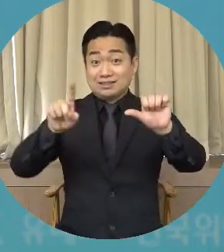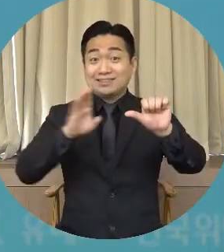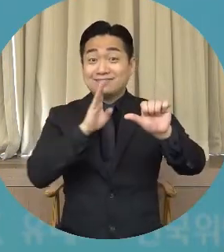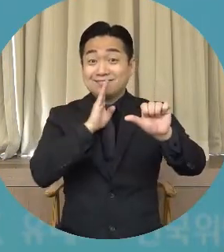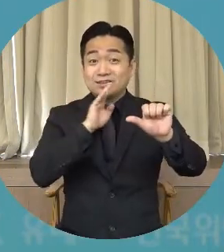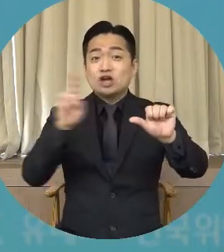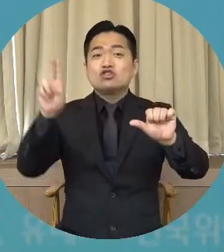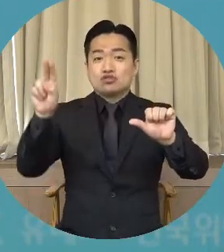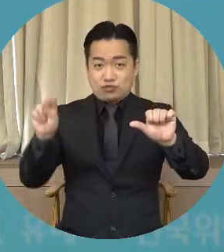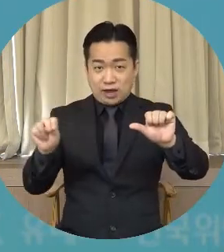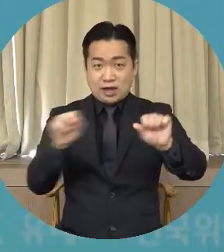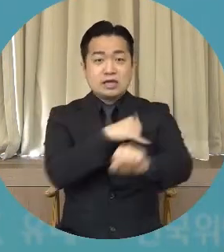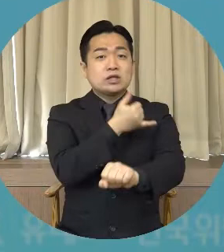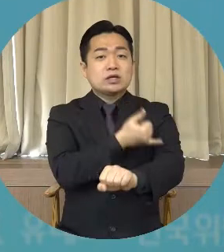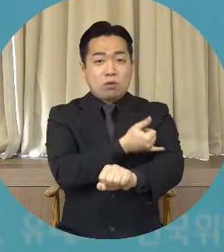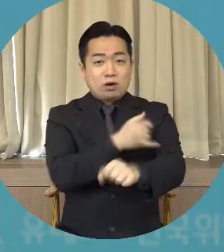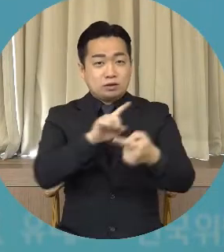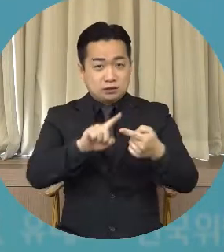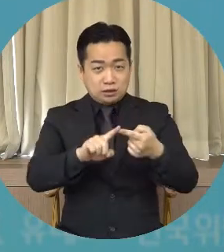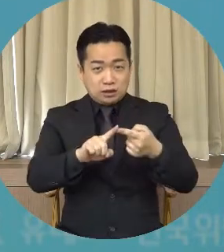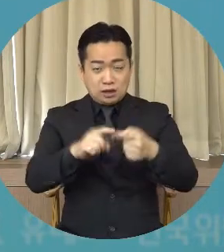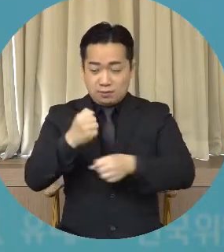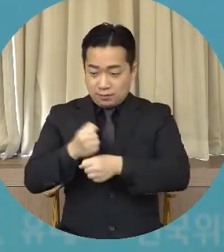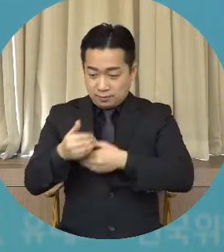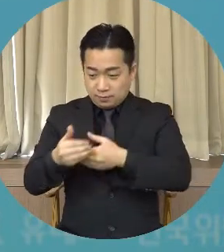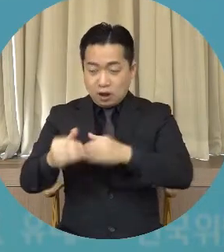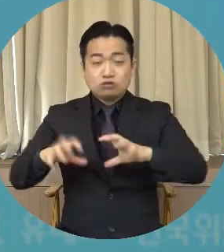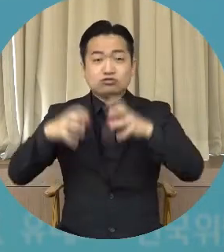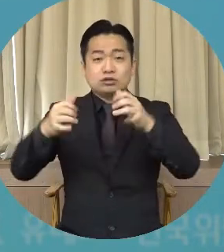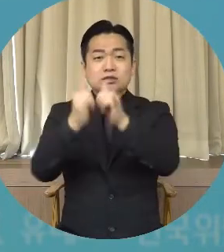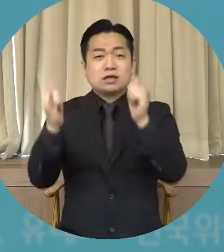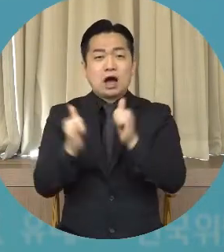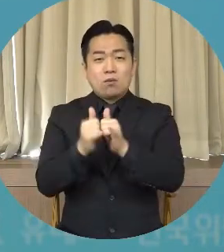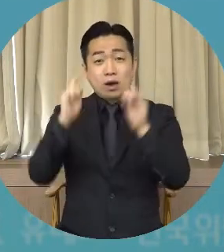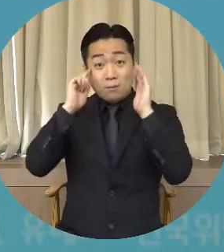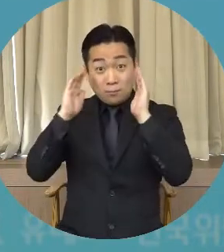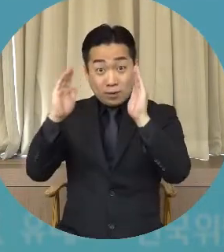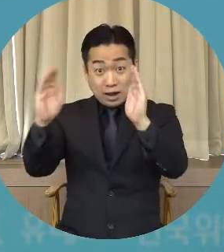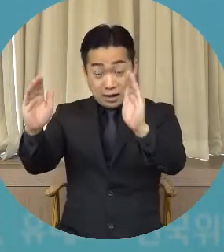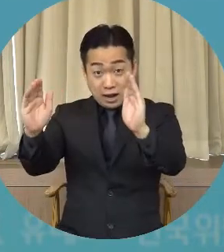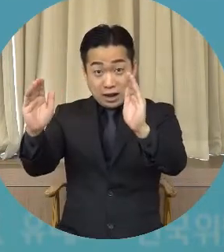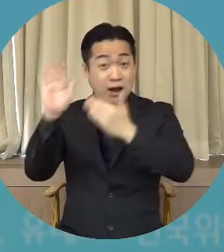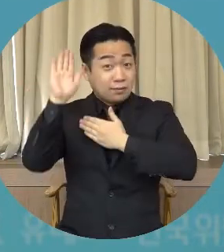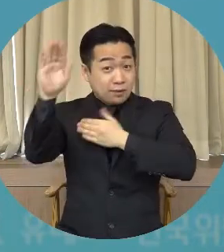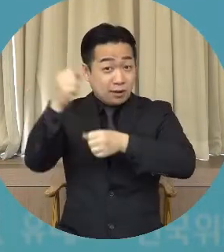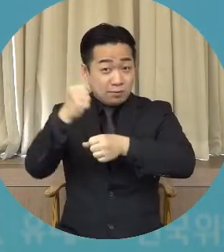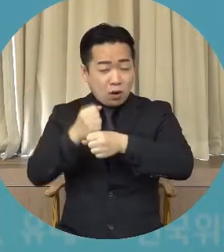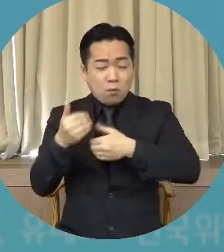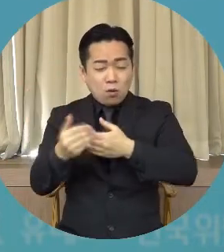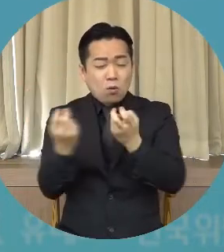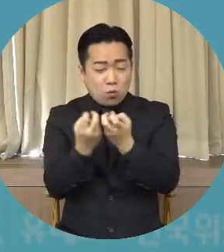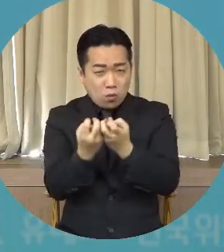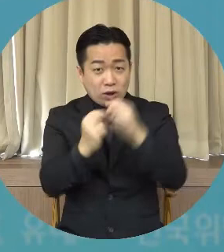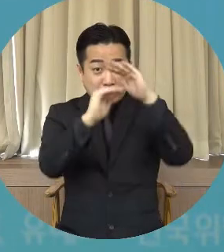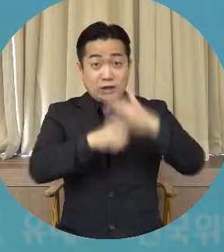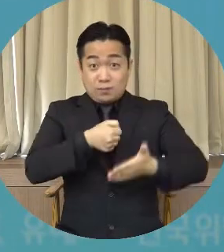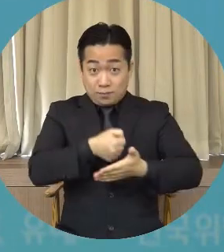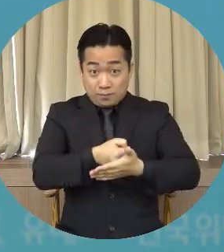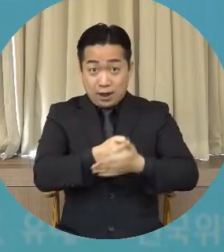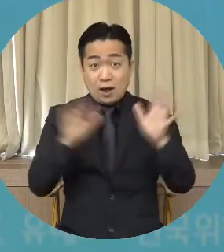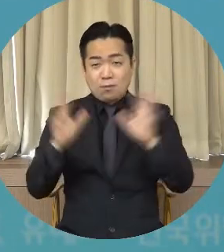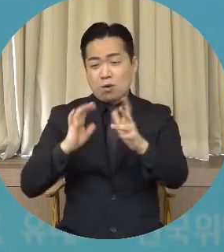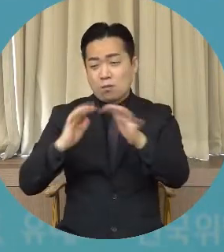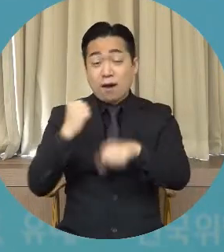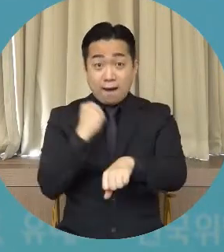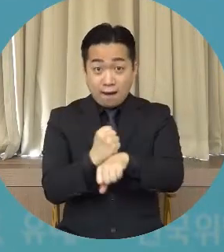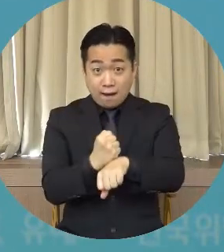노인인권 협약 성안을 둘러싼 국제사회의 동향과 전망이라는 주제로 선정해서 우리가 포럼을 한 것